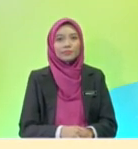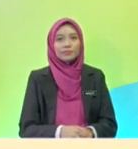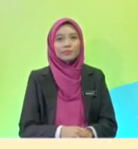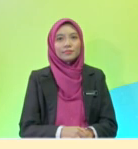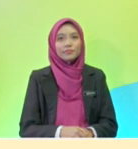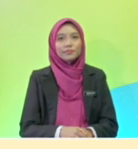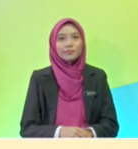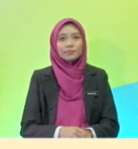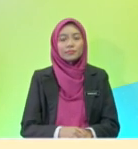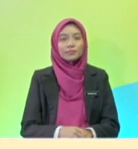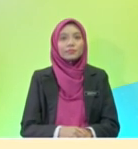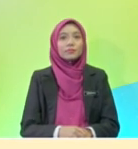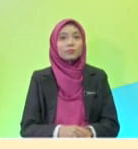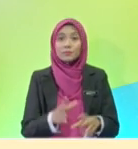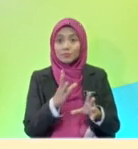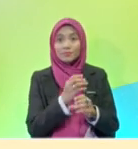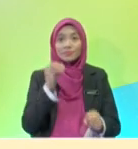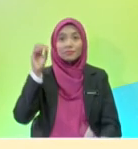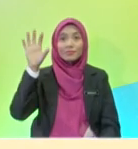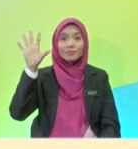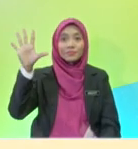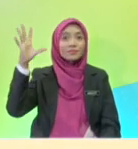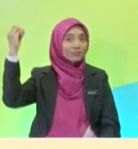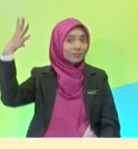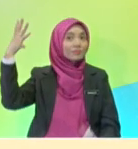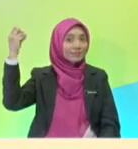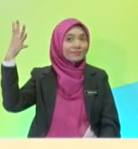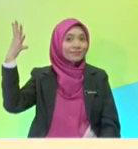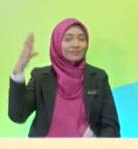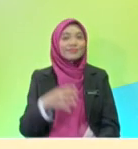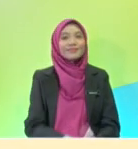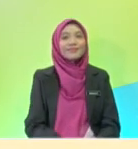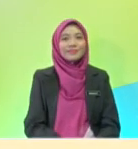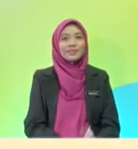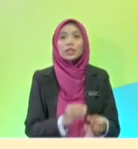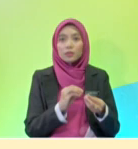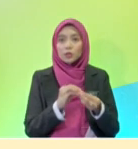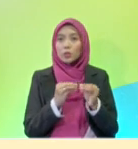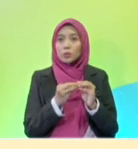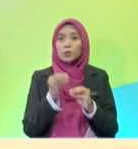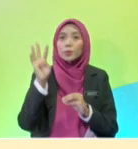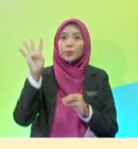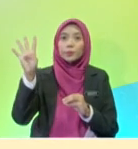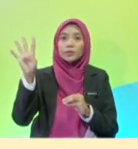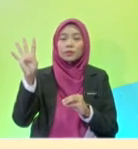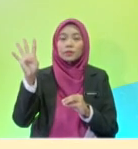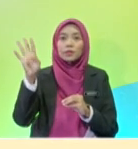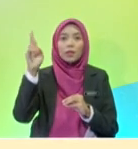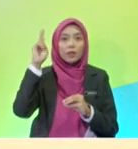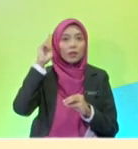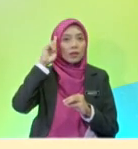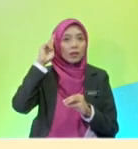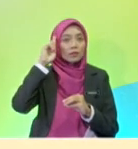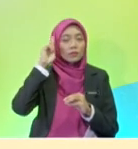Oke dapat 5 bintang lah Masyaallah 4 Nomor 4 Arif Rafiq boleh